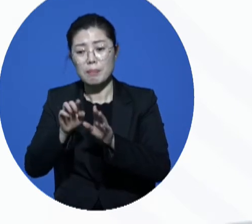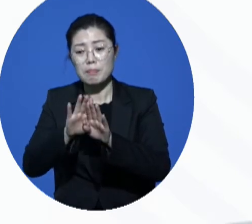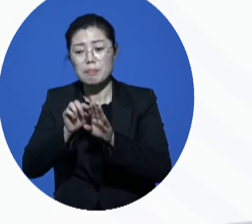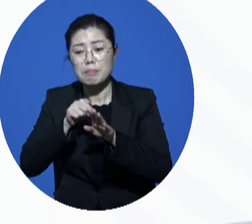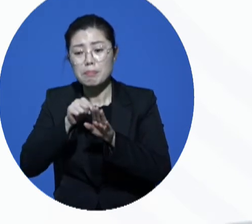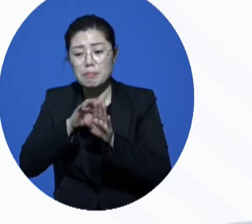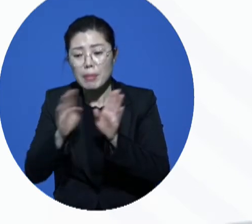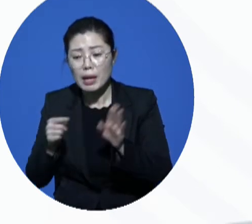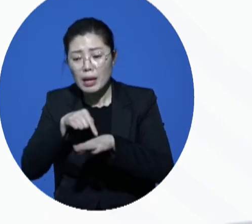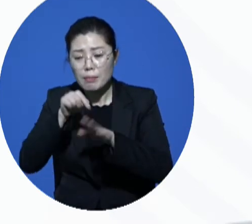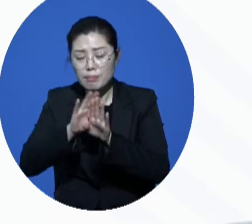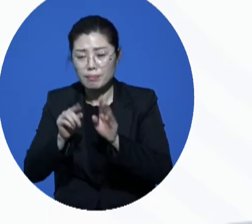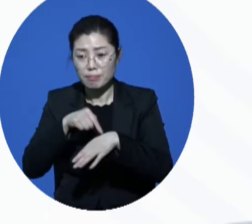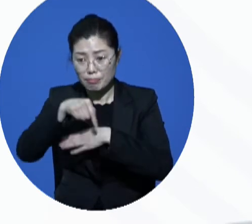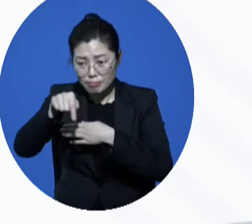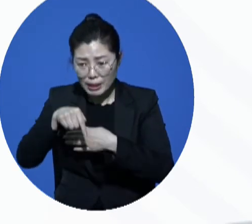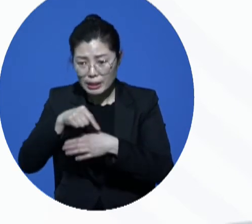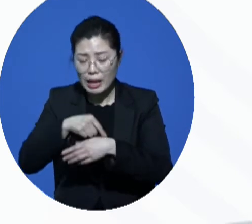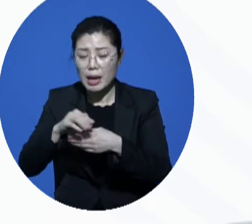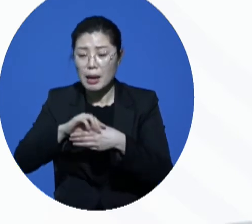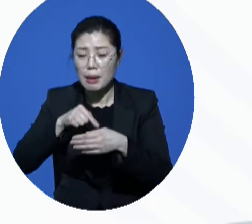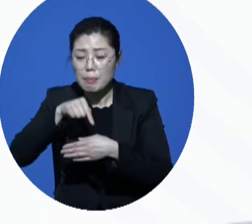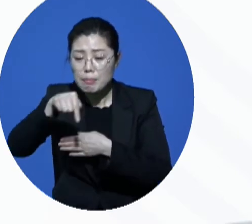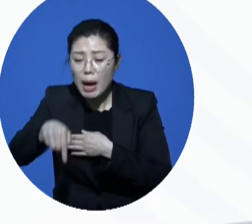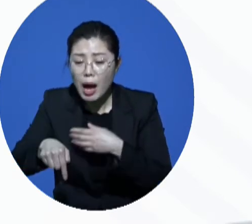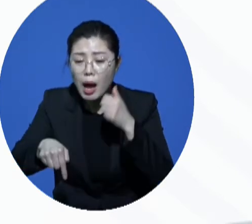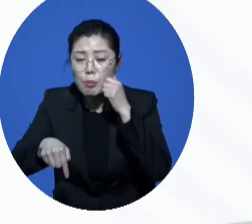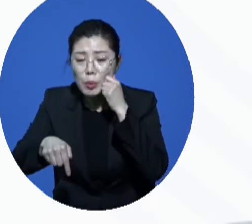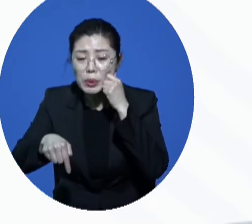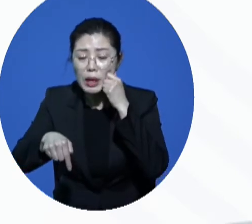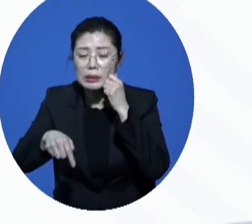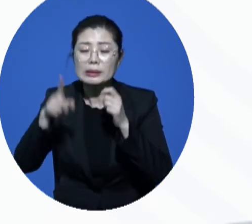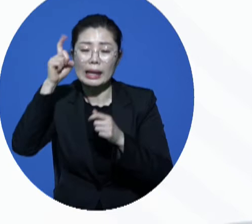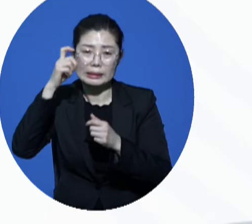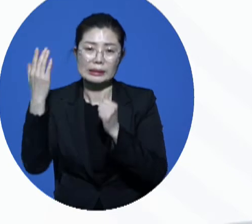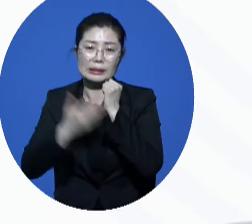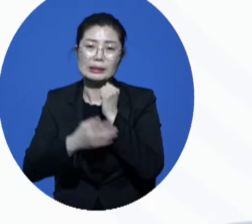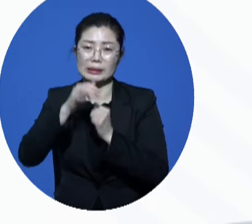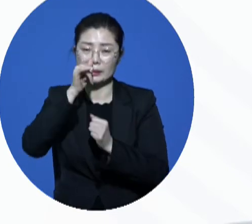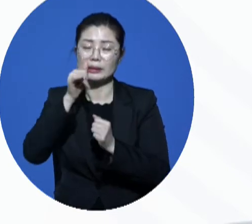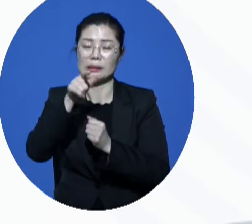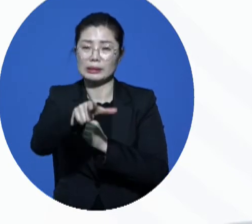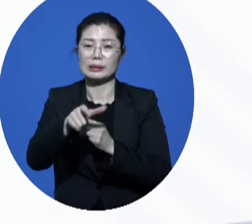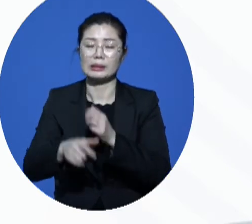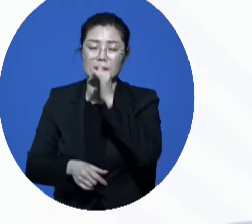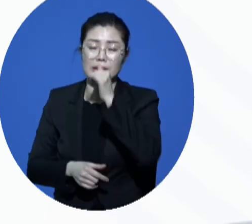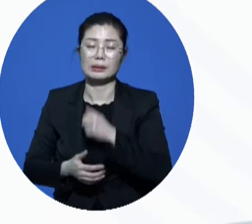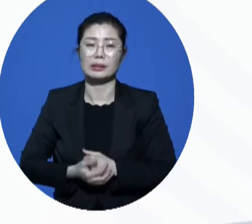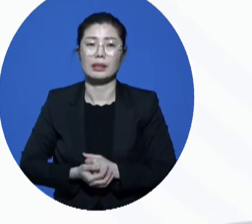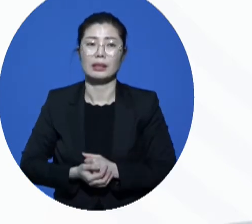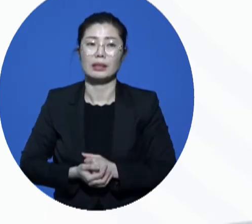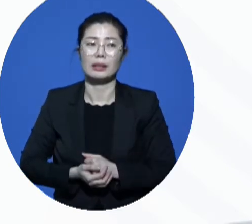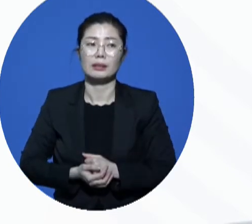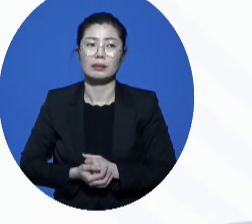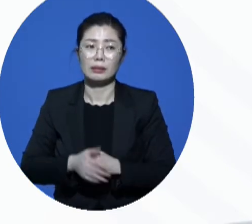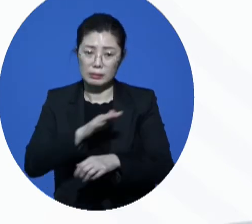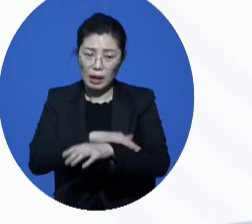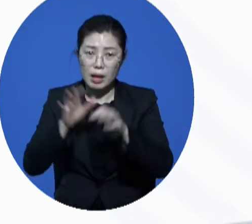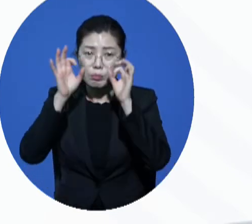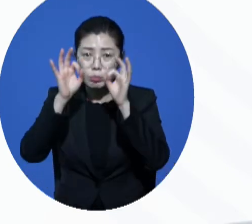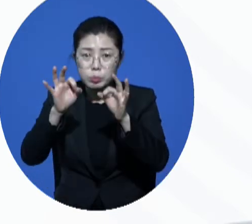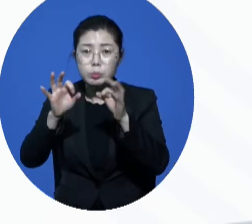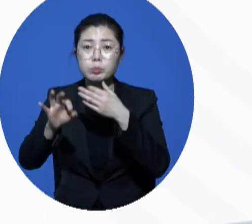나오지 않는 사진을 보여드리고 있는 건데요. 이렇게 그러나 잘